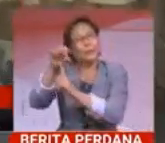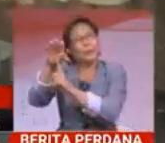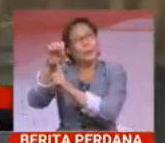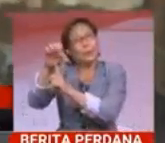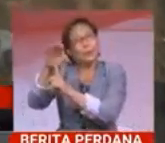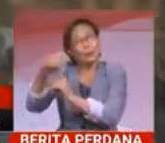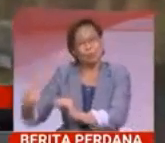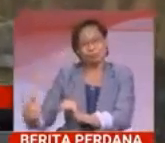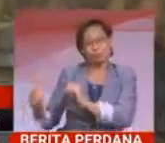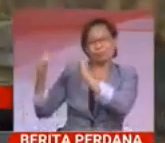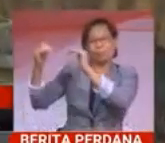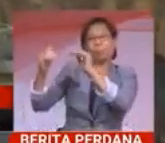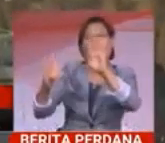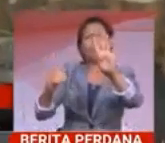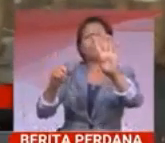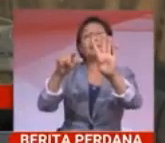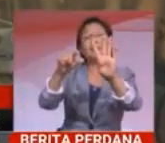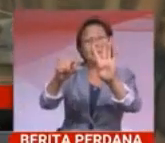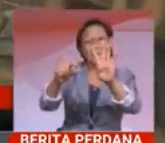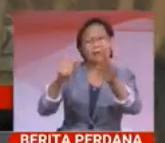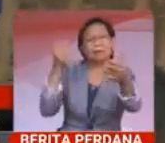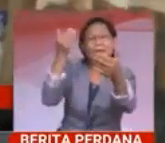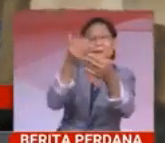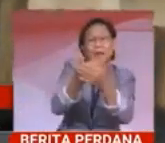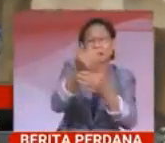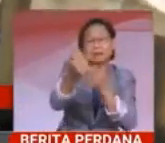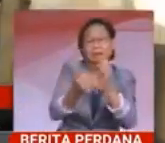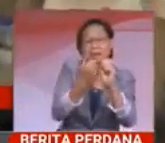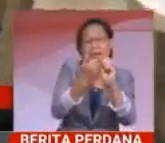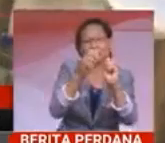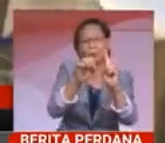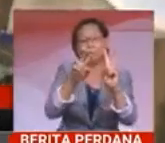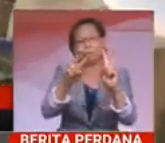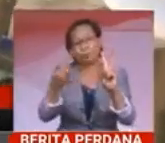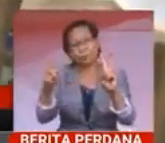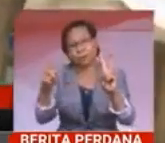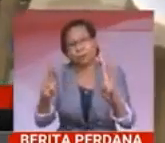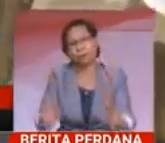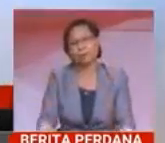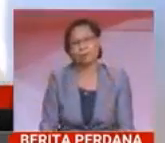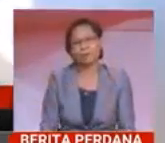komunikasi bertaraf 4g menjelang tahun depan